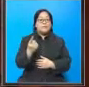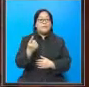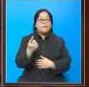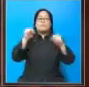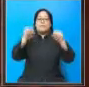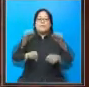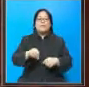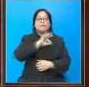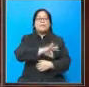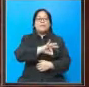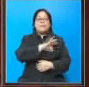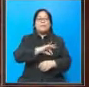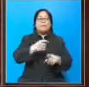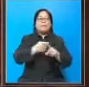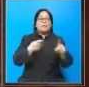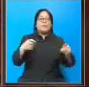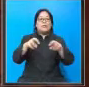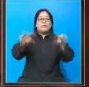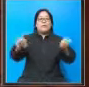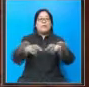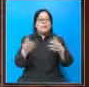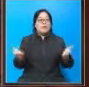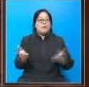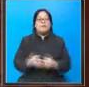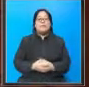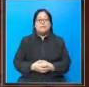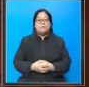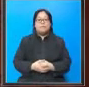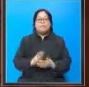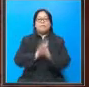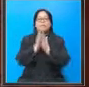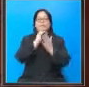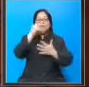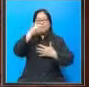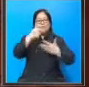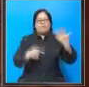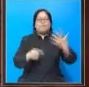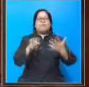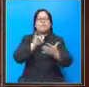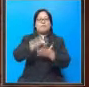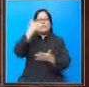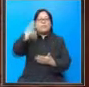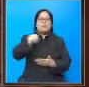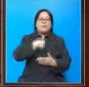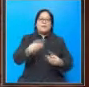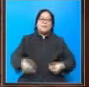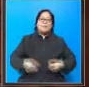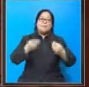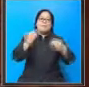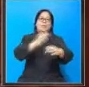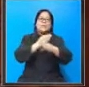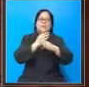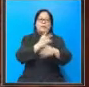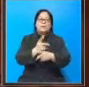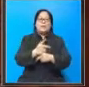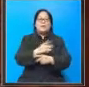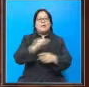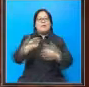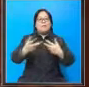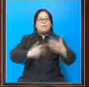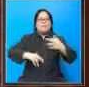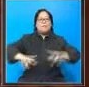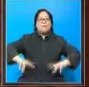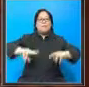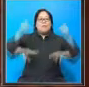ada yang boleh dimanfaatkan daripada ruang yang ada Jadi kalau semua ini adalah untuk kita memberi perlindungan penjagaan